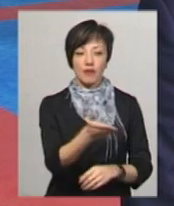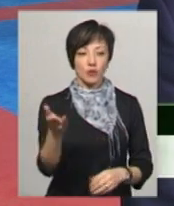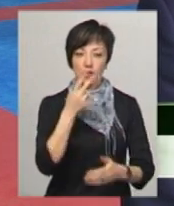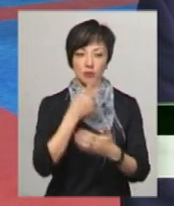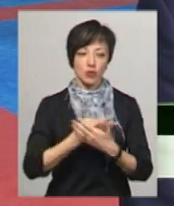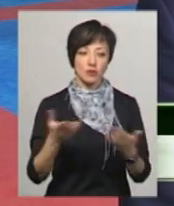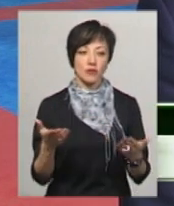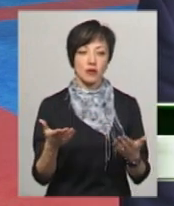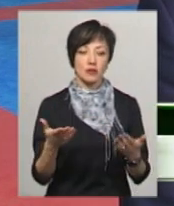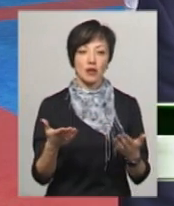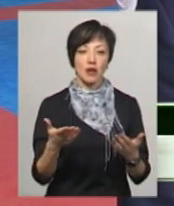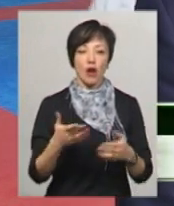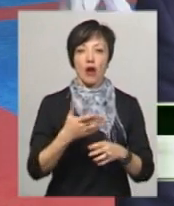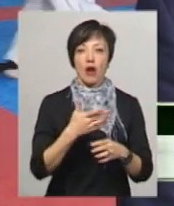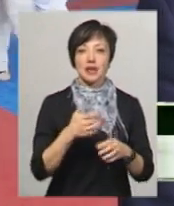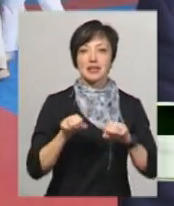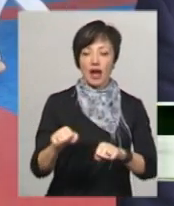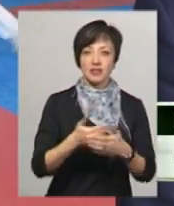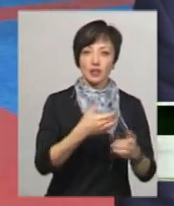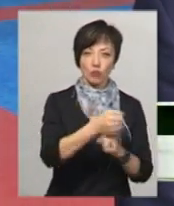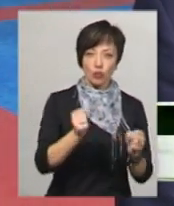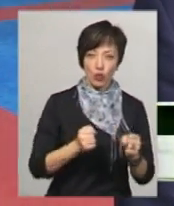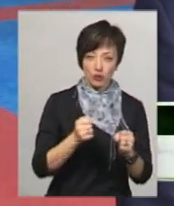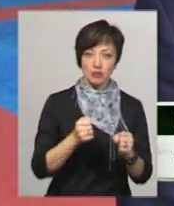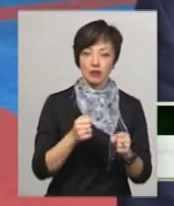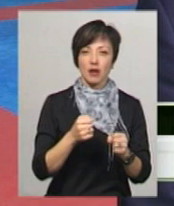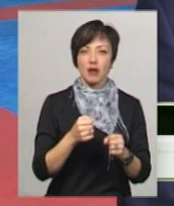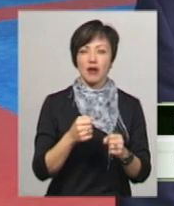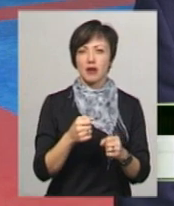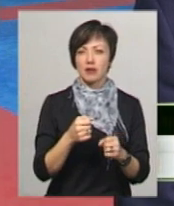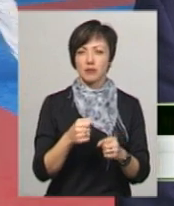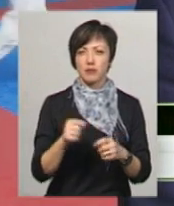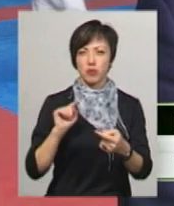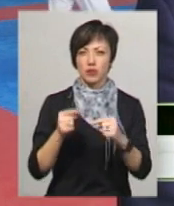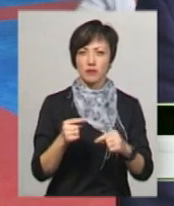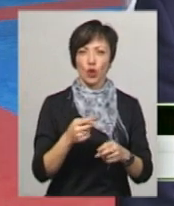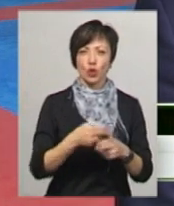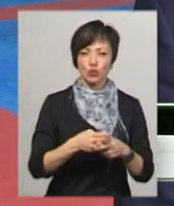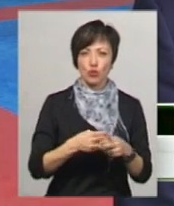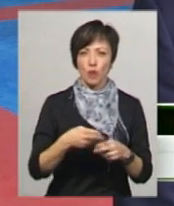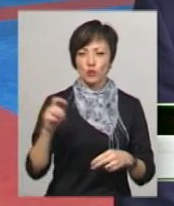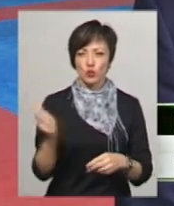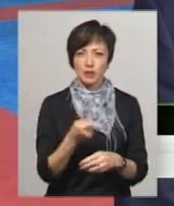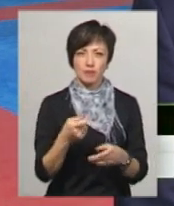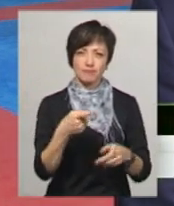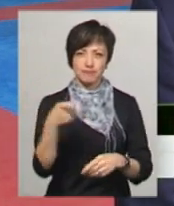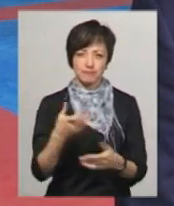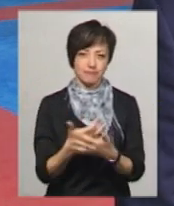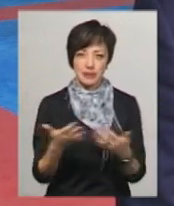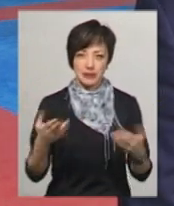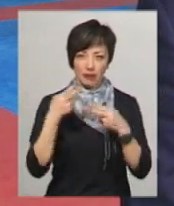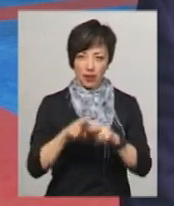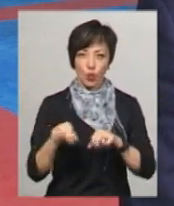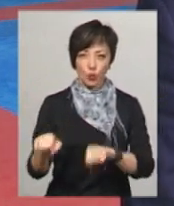захист від озброєного противника ножом, дубінкою, пістолетом та нанесення різноманітної техніки ударів. От.